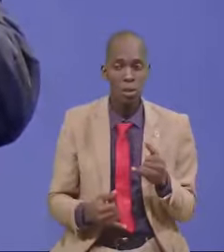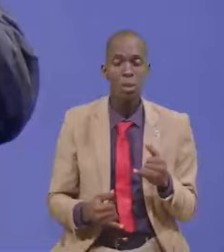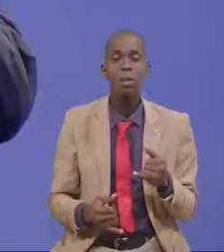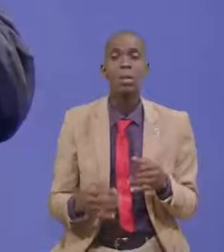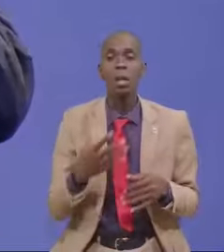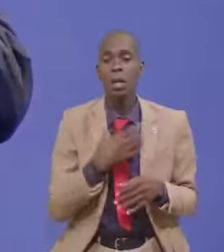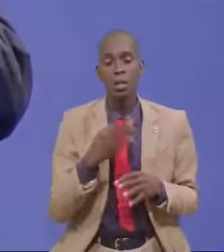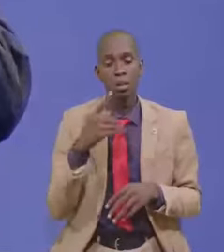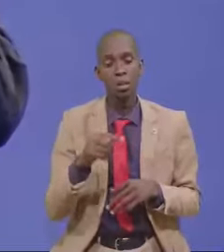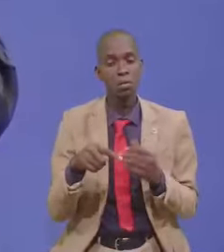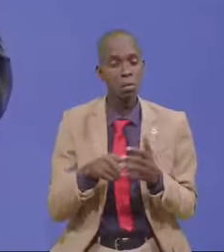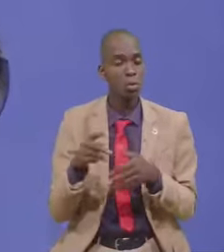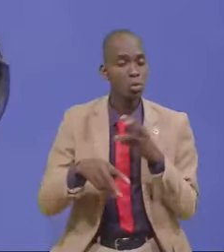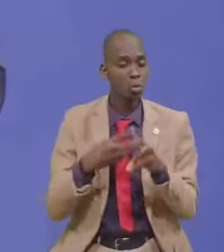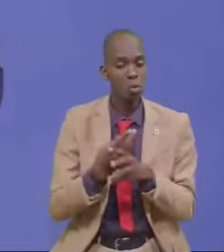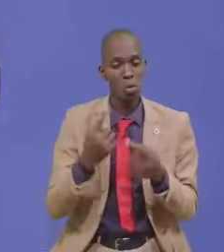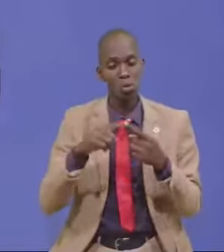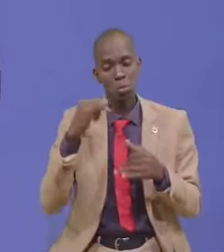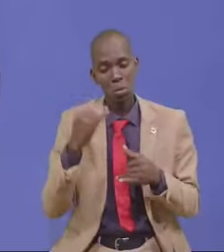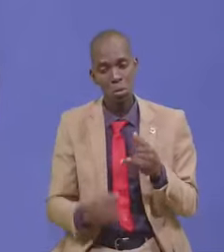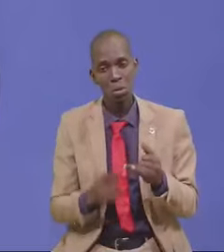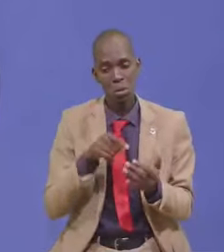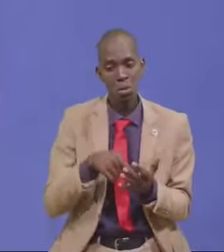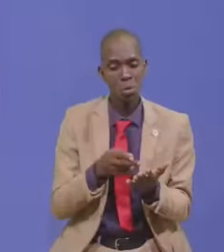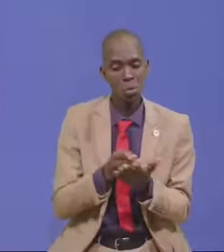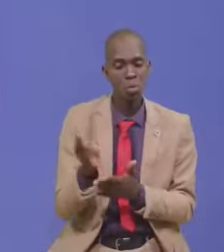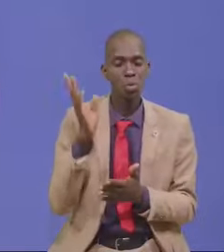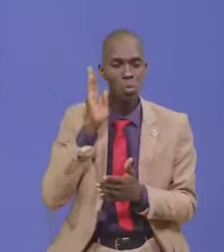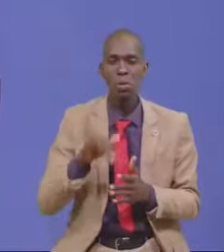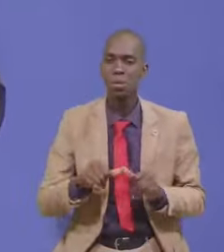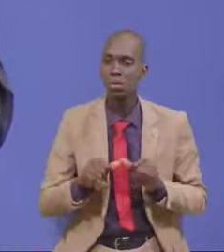et cette vérité va continuer parce que c'est une vérité intemporelle.